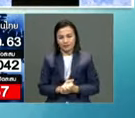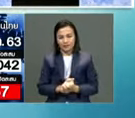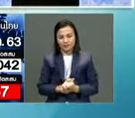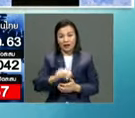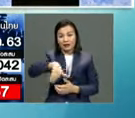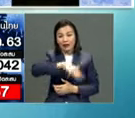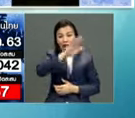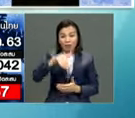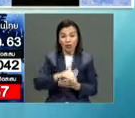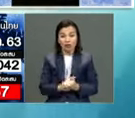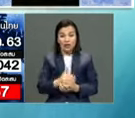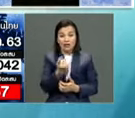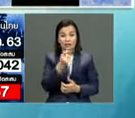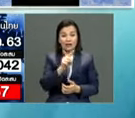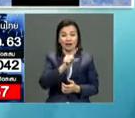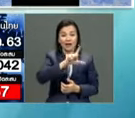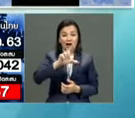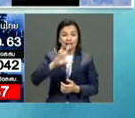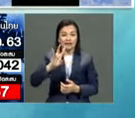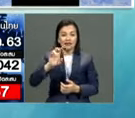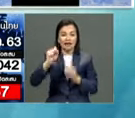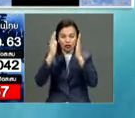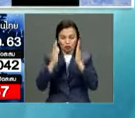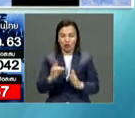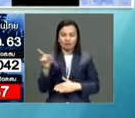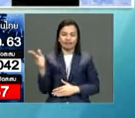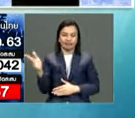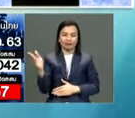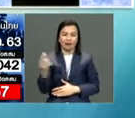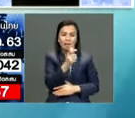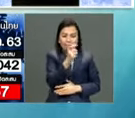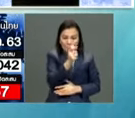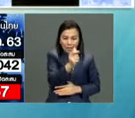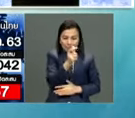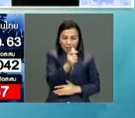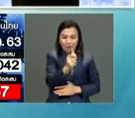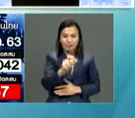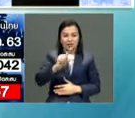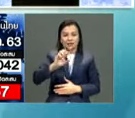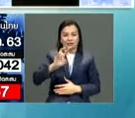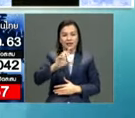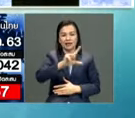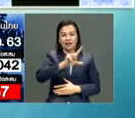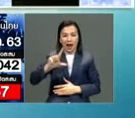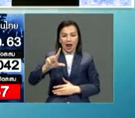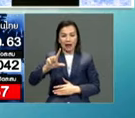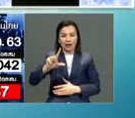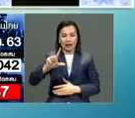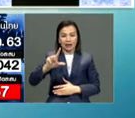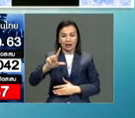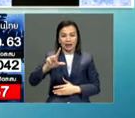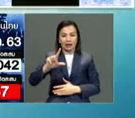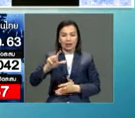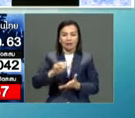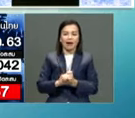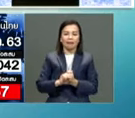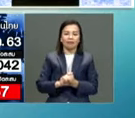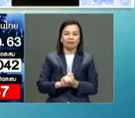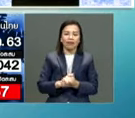ง่ายๆเลยเนี่ยข้อท่านก็จะตามได้เลยนะครับไม่ได้ต้องกังวลหรือกลัวกับเรื่องอื่นเอาไว้ตามโลกอย่างเดียวนะครับจำนวนผู้ใช้งานรวมสะสมแล้ว1 11ล้าน 7แสนกว่าคนนะครับเช็คอินกันไป 27ล้านcheck out